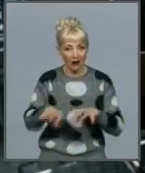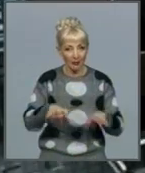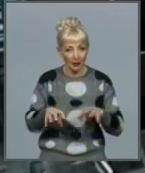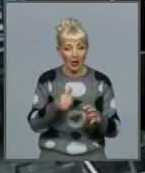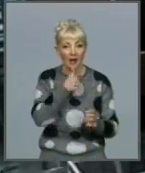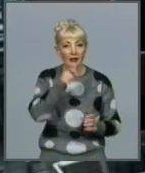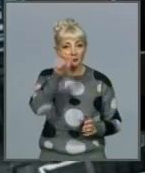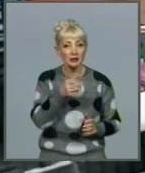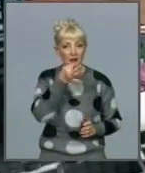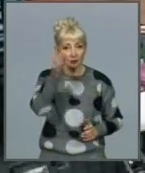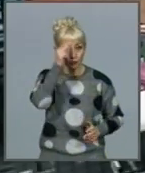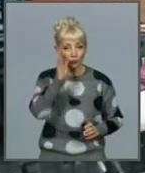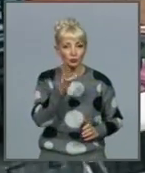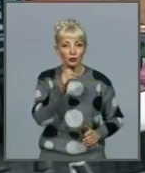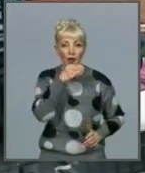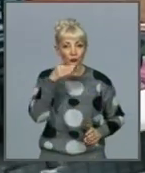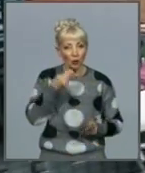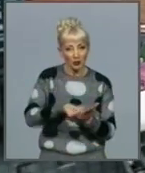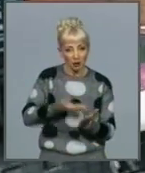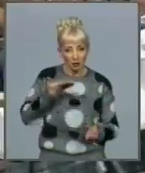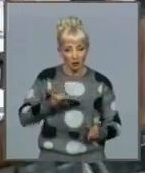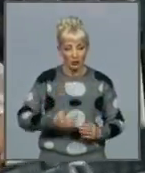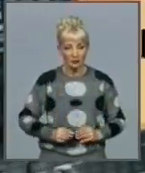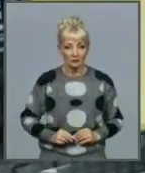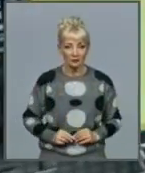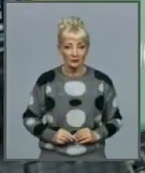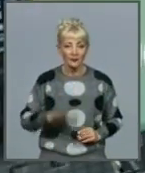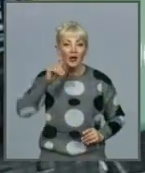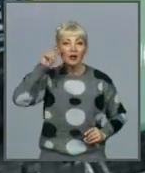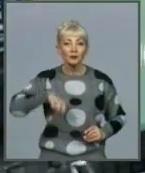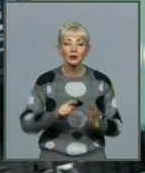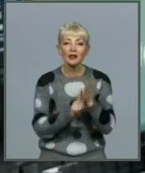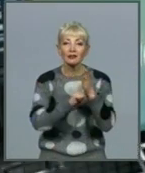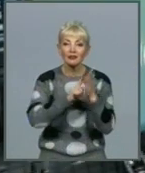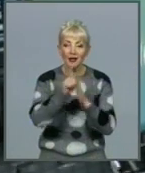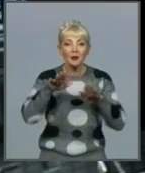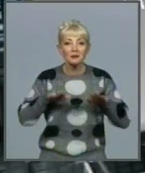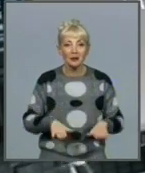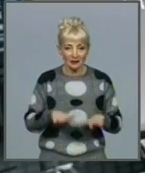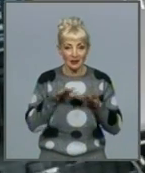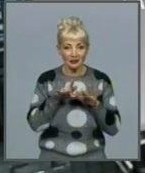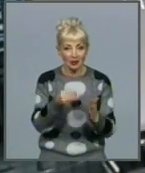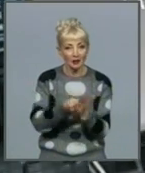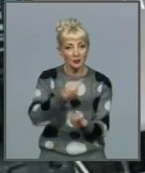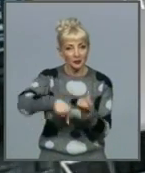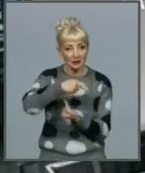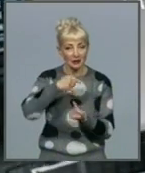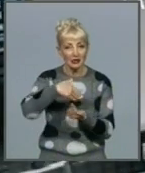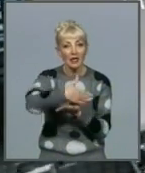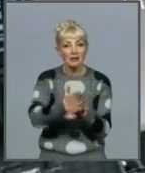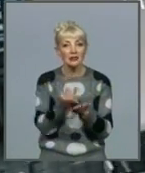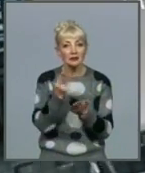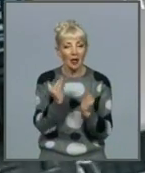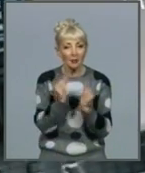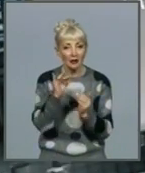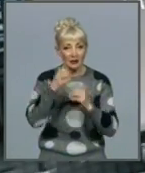стане набагато дорожче. В Україні запрацювала платформа «Дія Бізнес». Це сервіс для малого та середнього бізнесу. Підприємці